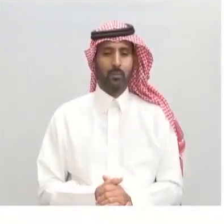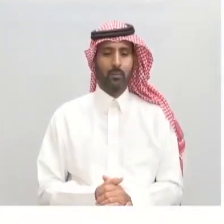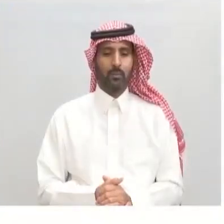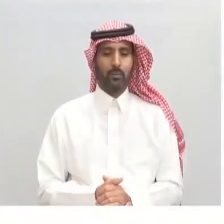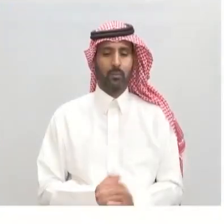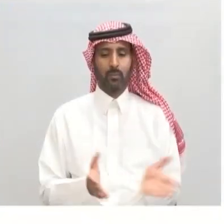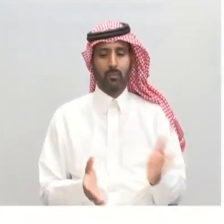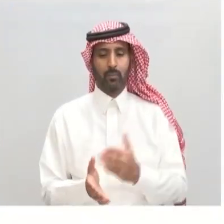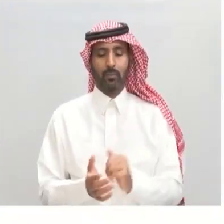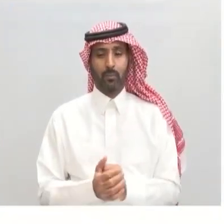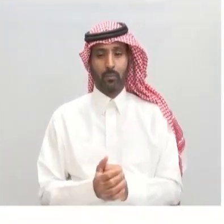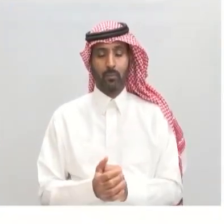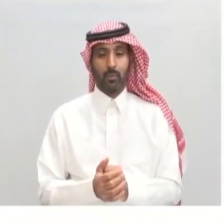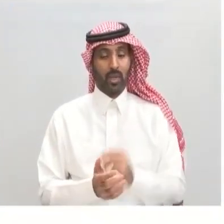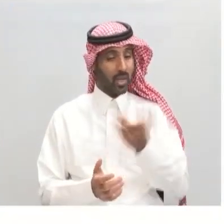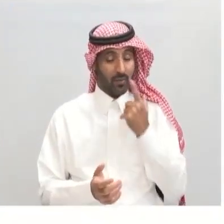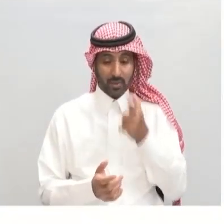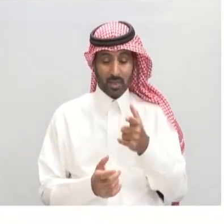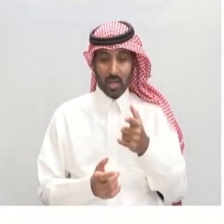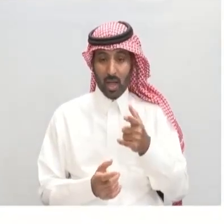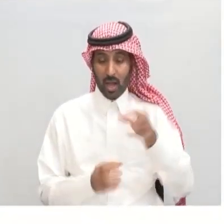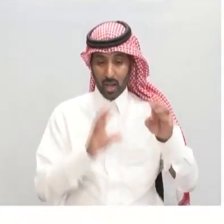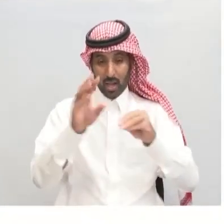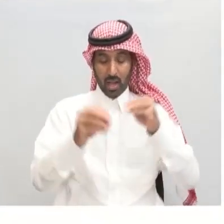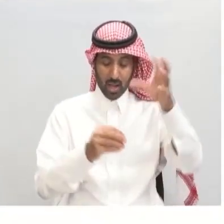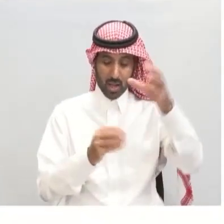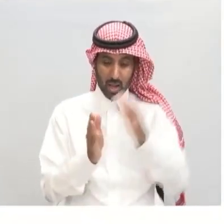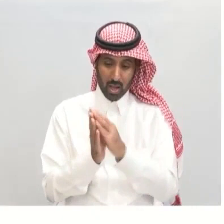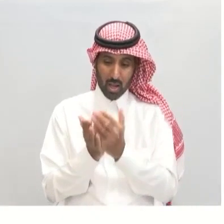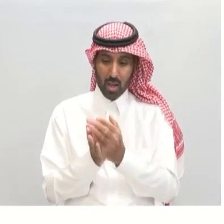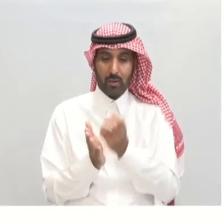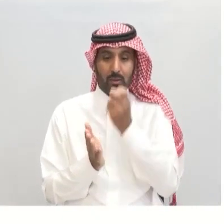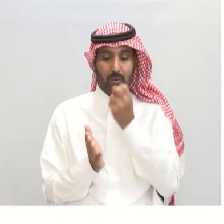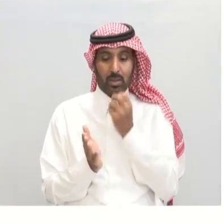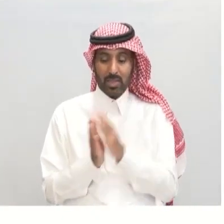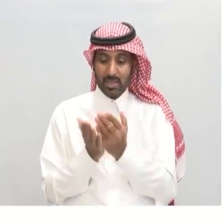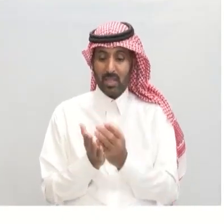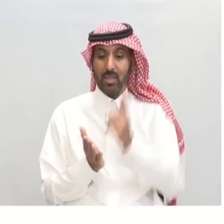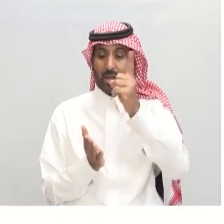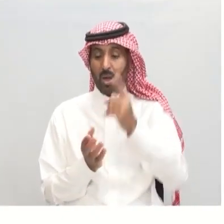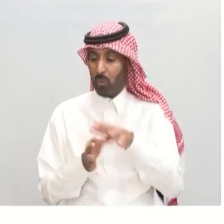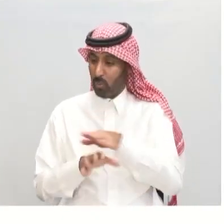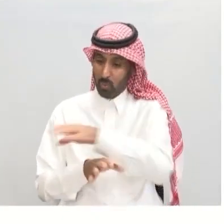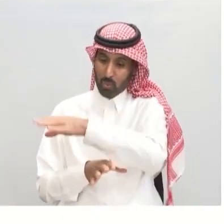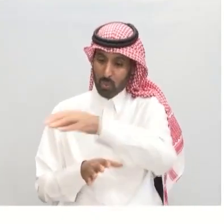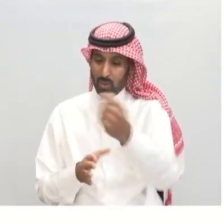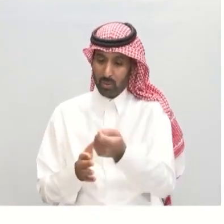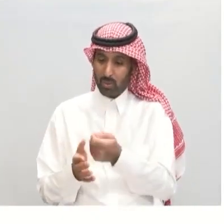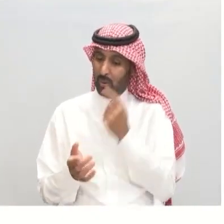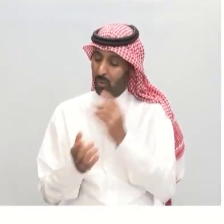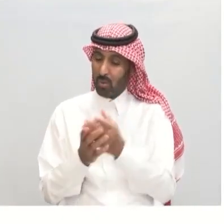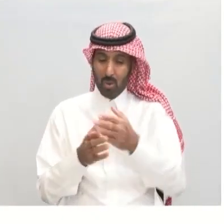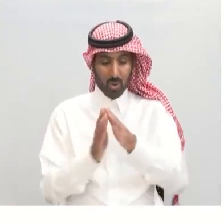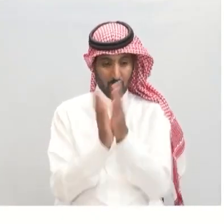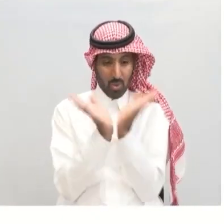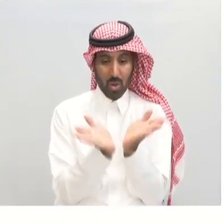الجمع ملامح الجمع ان القران الكريم كان مفرقا في عدد من ادوات الكتابه